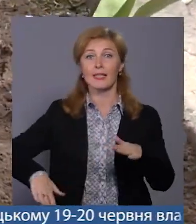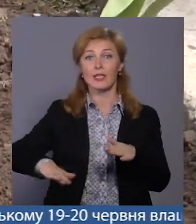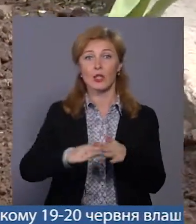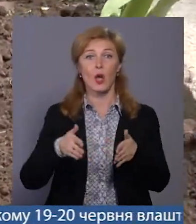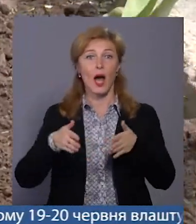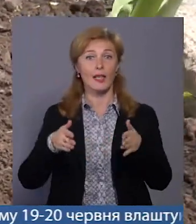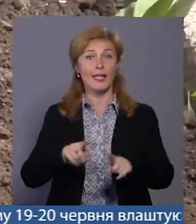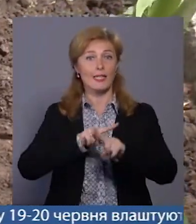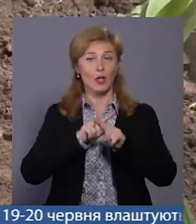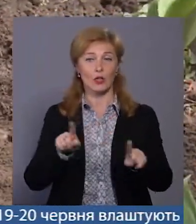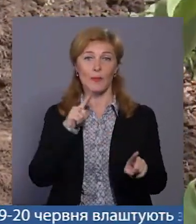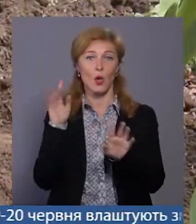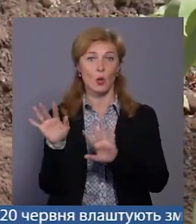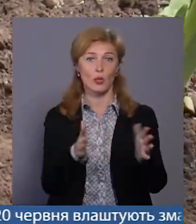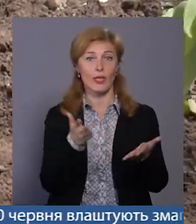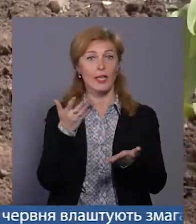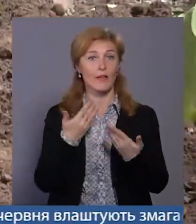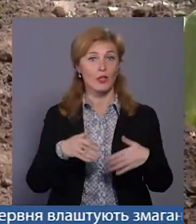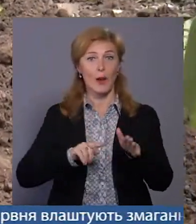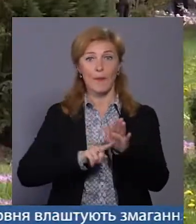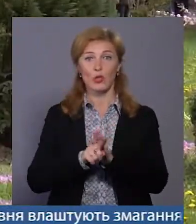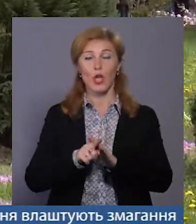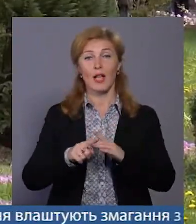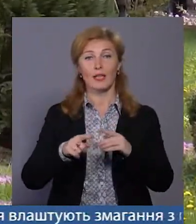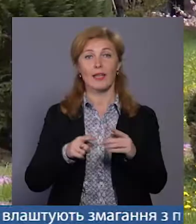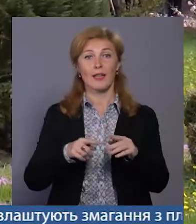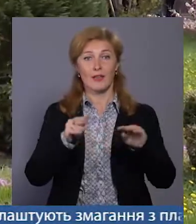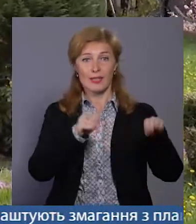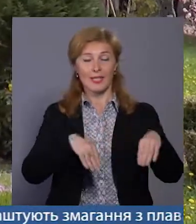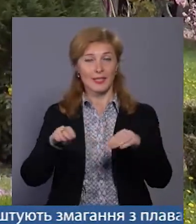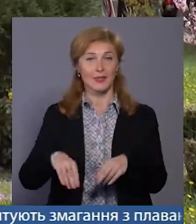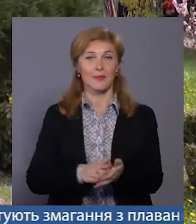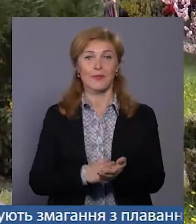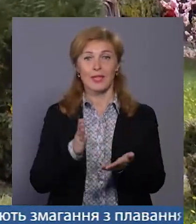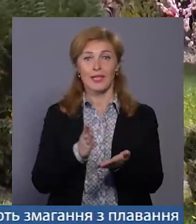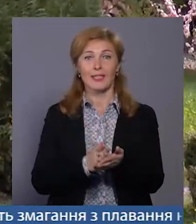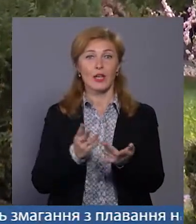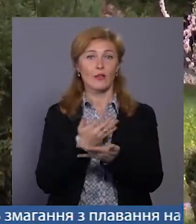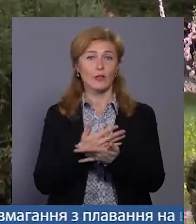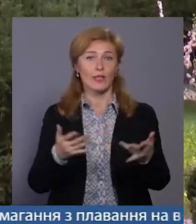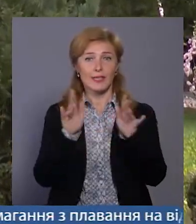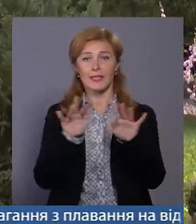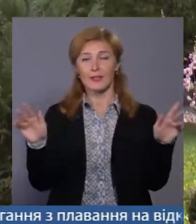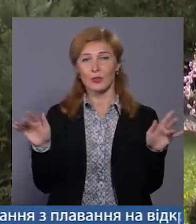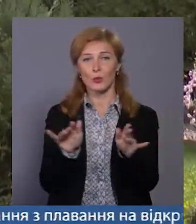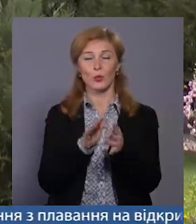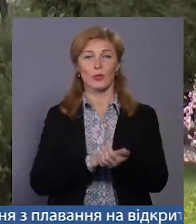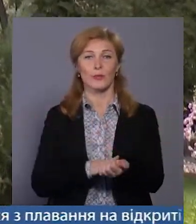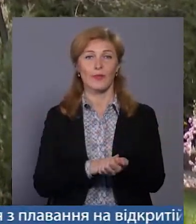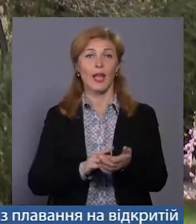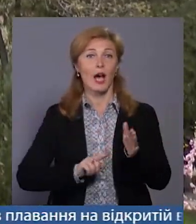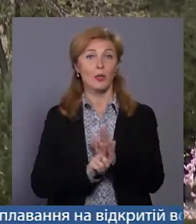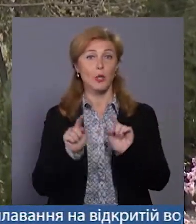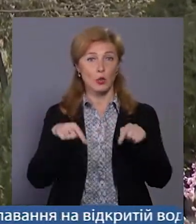із декоративними рослинами, які й вже почали втілювати. На подвір'ї зеленіє альпійська гірка з ялівцями, барбарисами і туями, а на початку